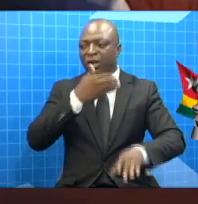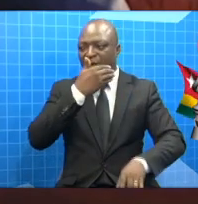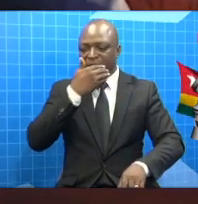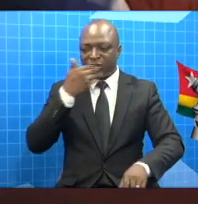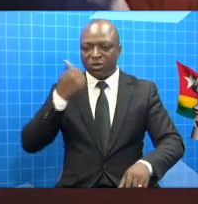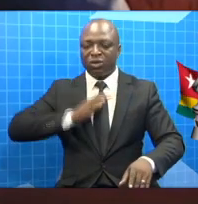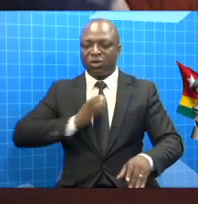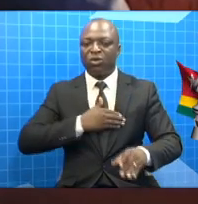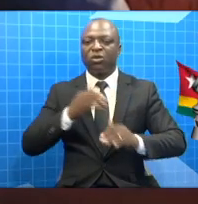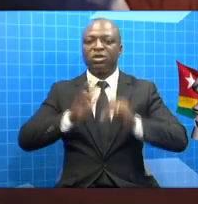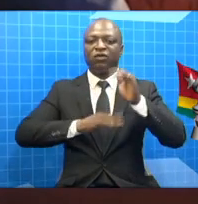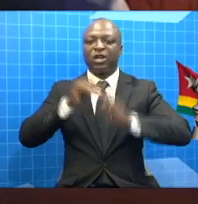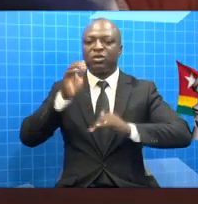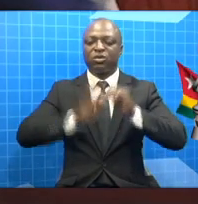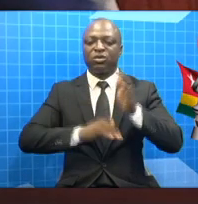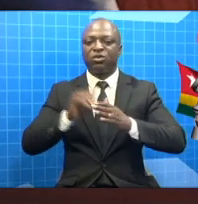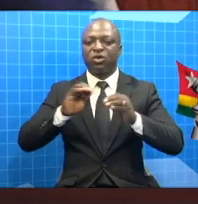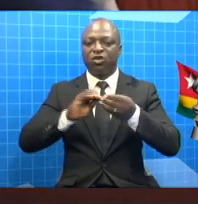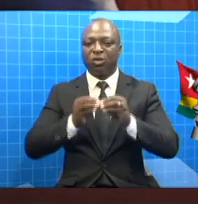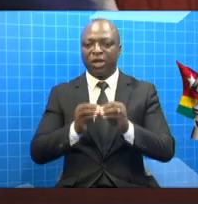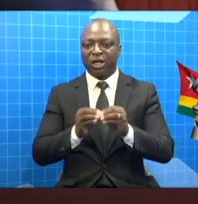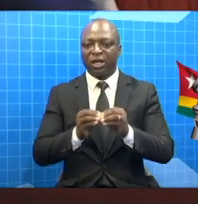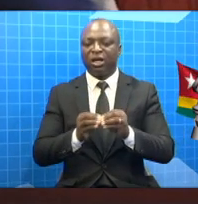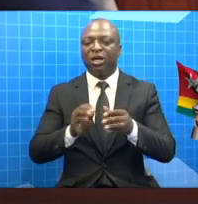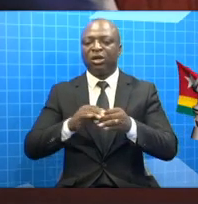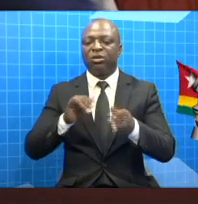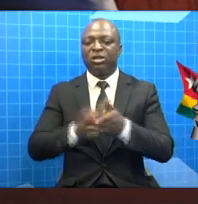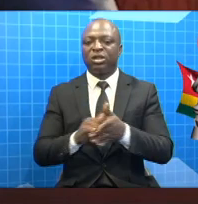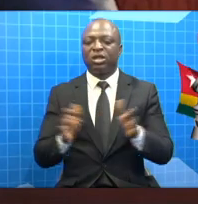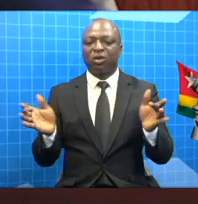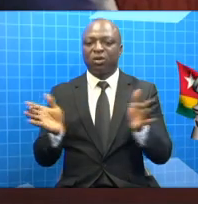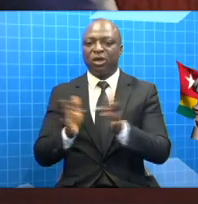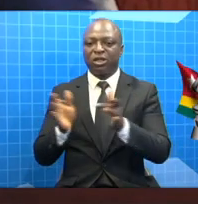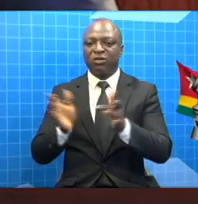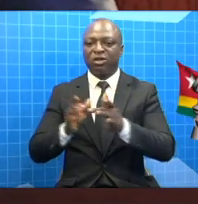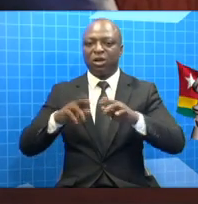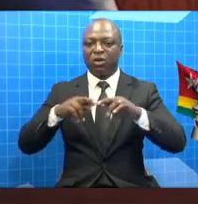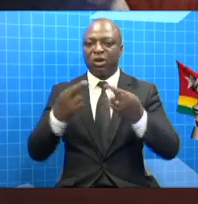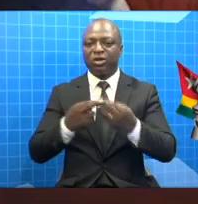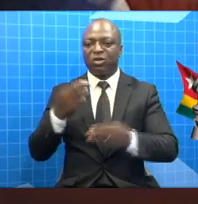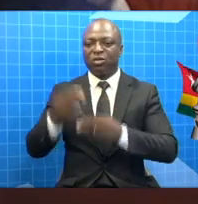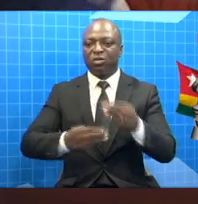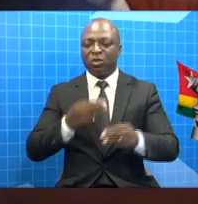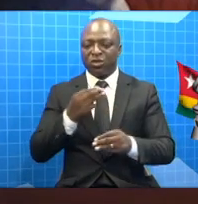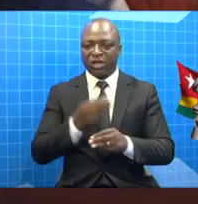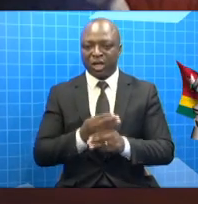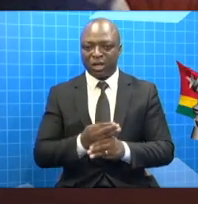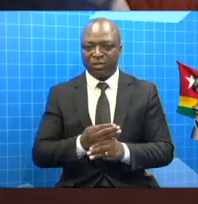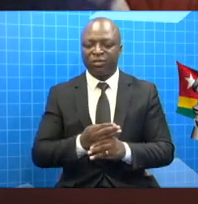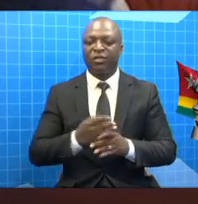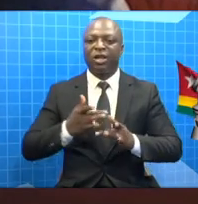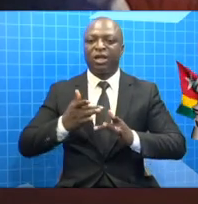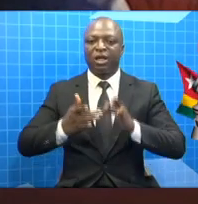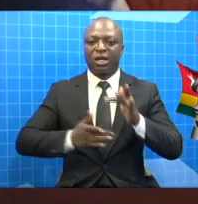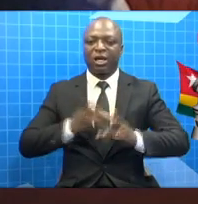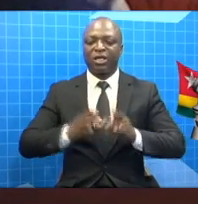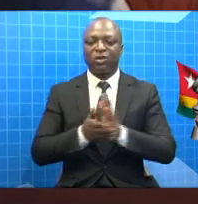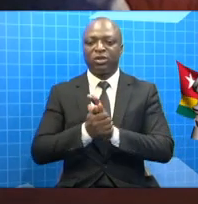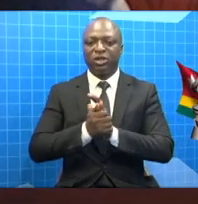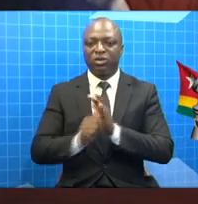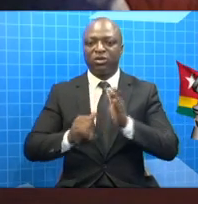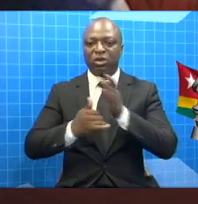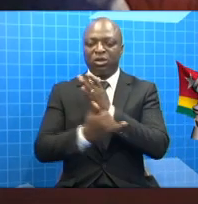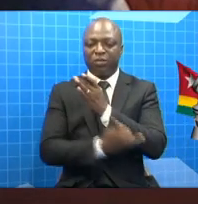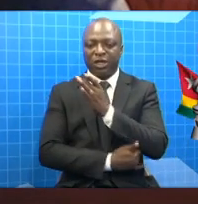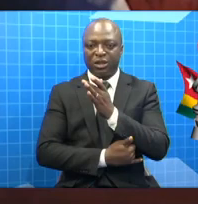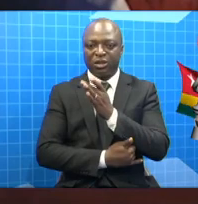de nos infrastructures numériques et de la connectivité au réseau mondial. Grâce au dynamisme de notre